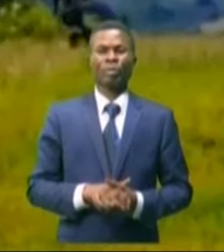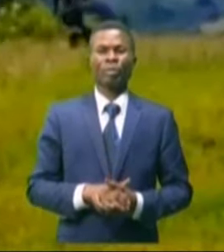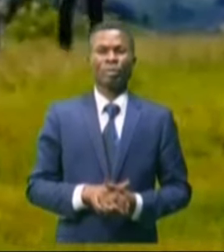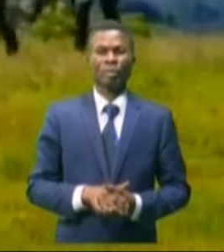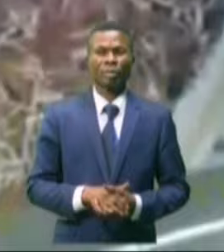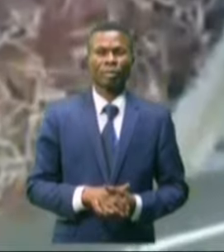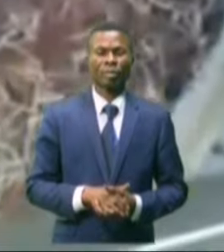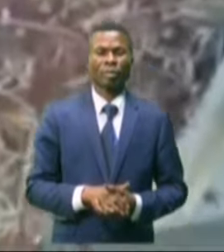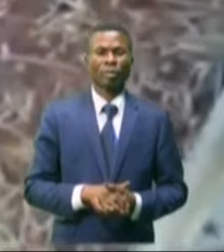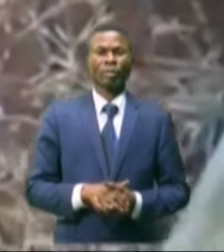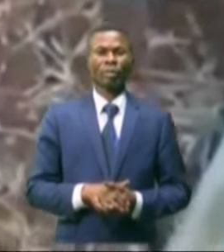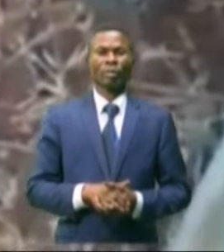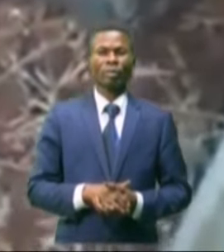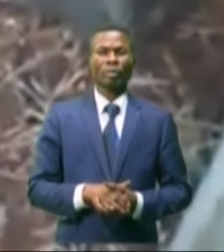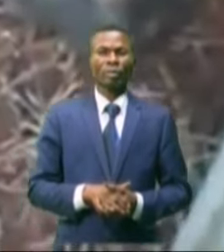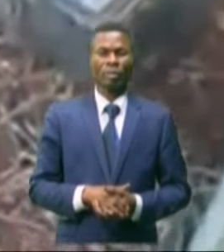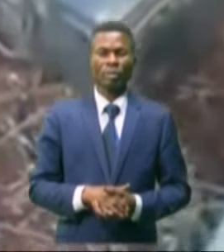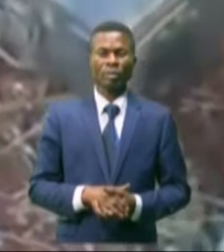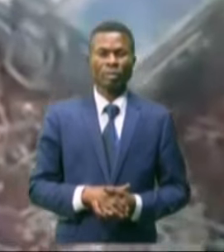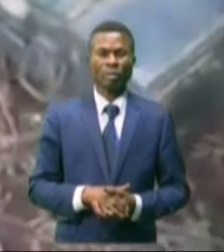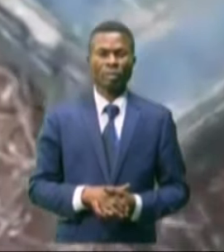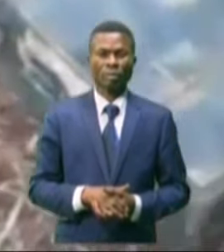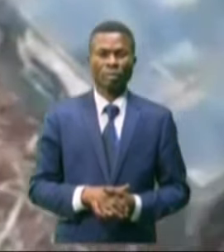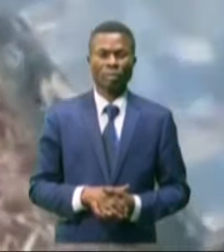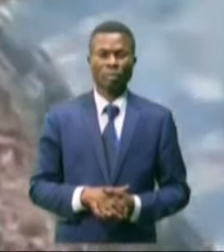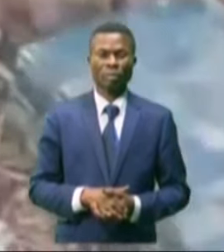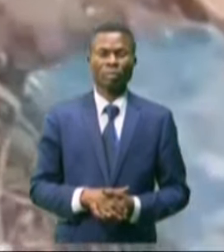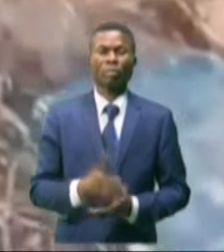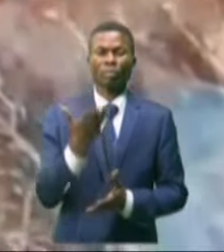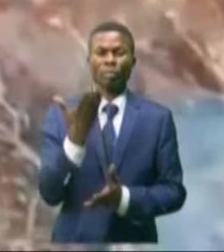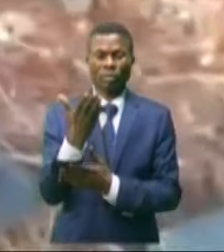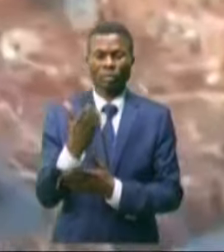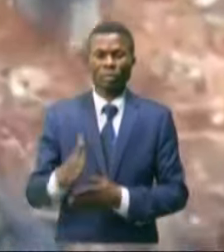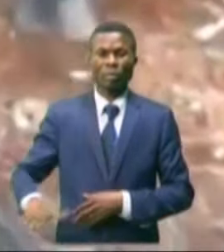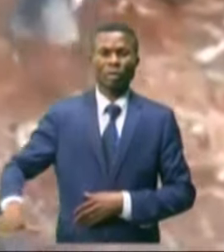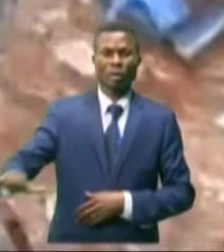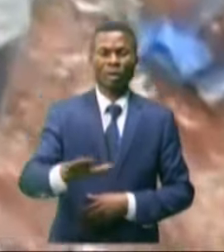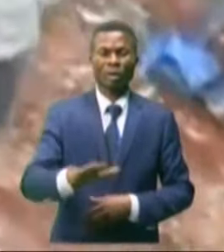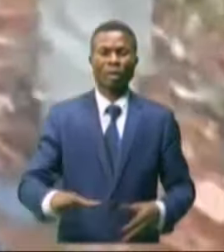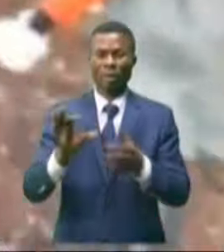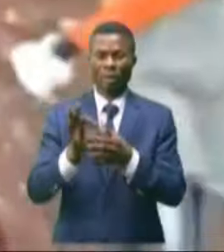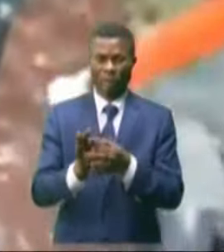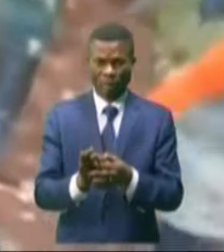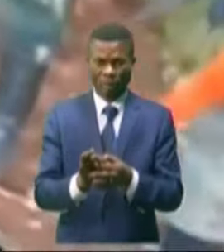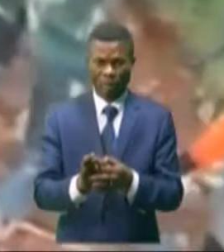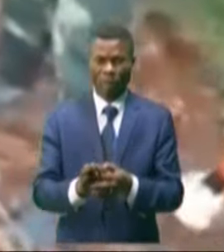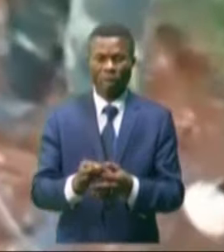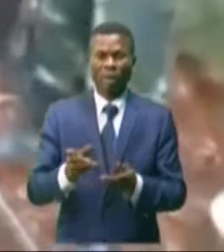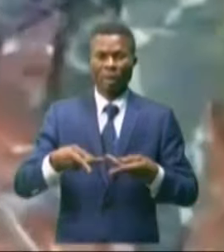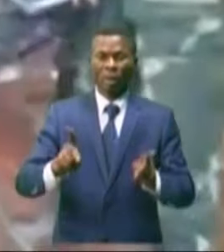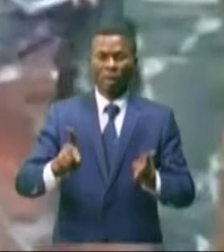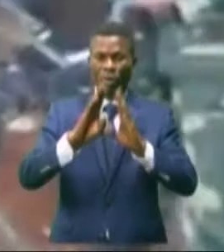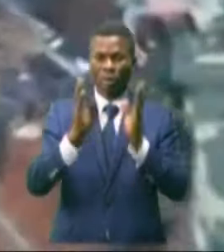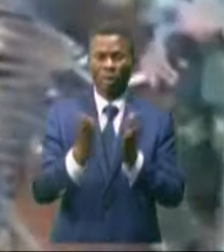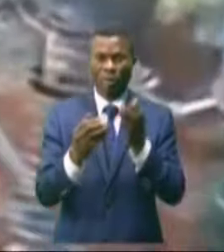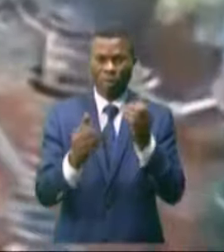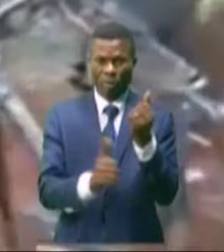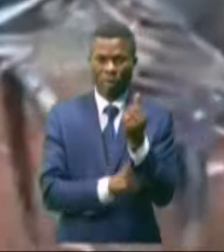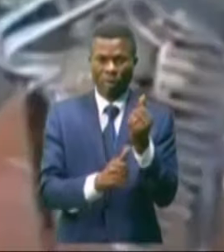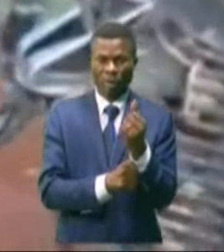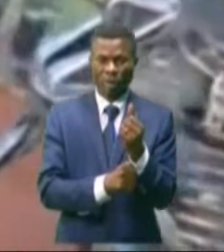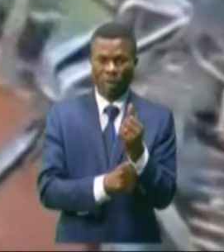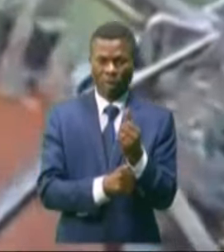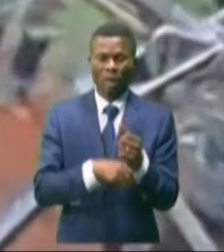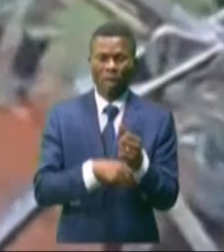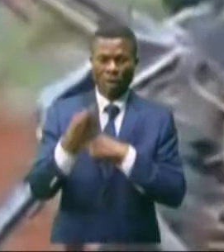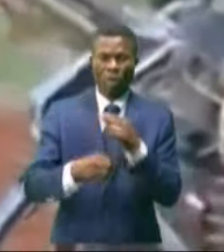La trêve humanitaire sollicitée par les États-Unis sur la ligne de front afin de permettre aux belligérants de mettre en